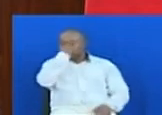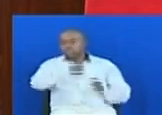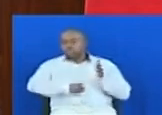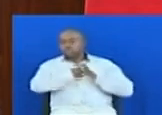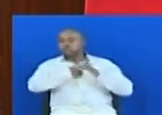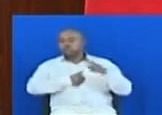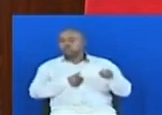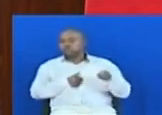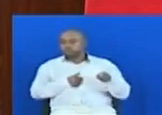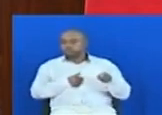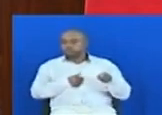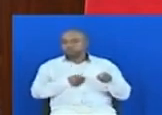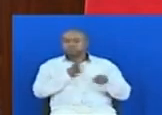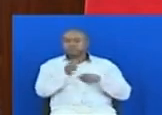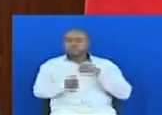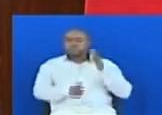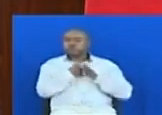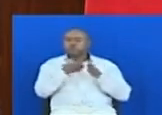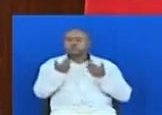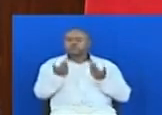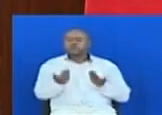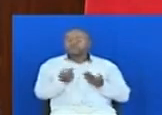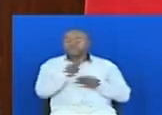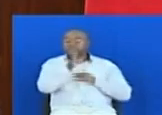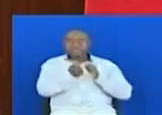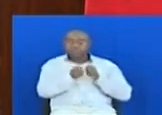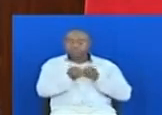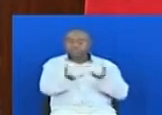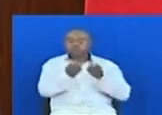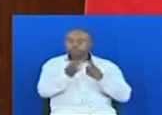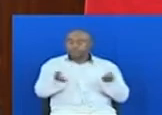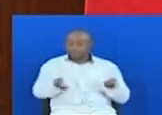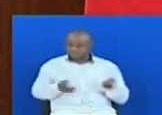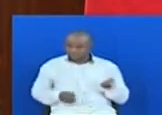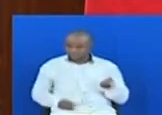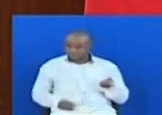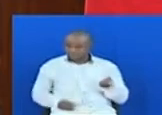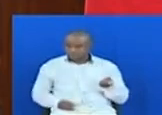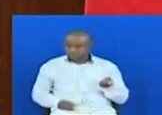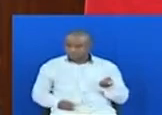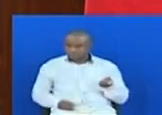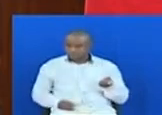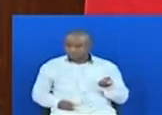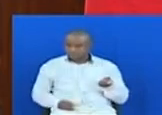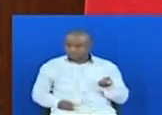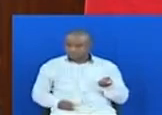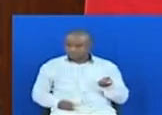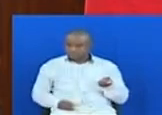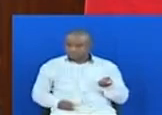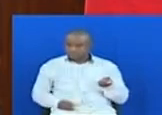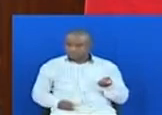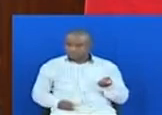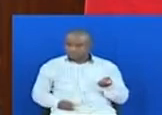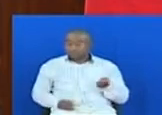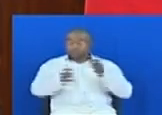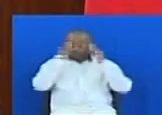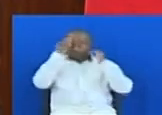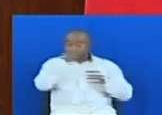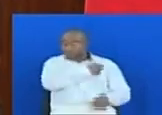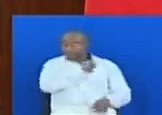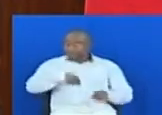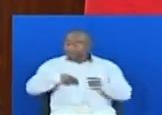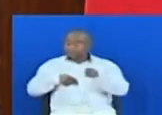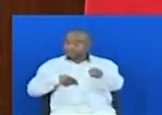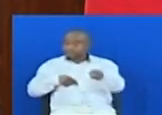gani kiongozi atakavyo react ndivyo athari ya janga litakavyokuwa. Mheshimiwa Rais kwenye